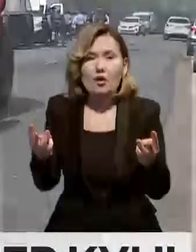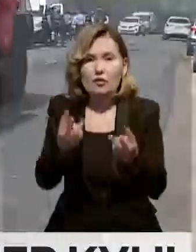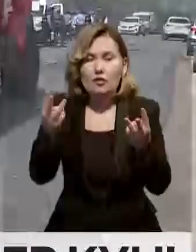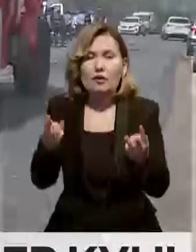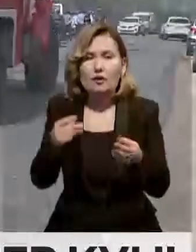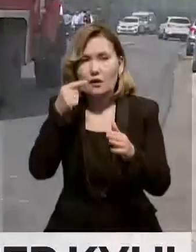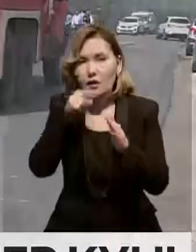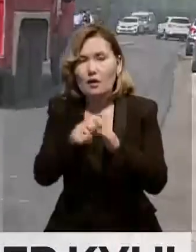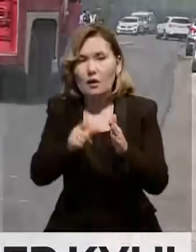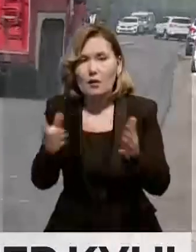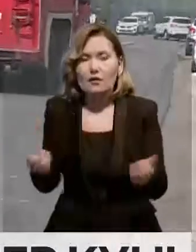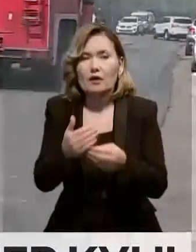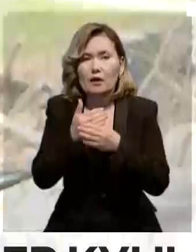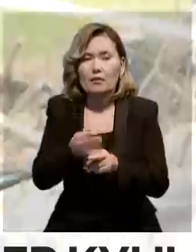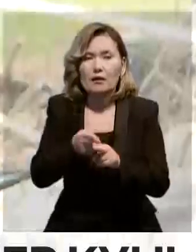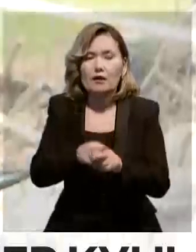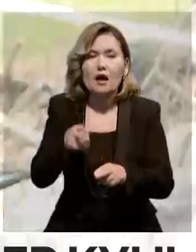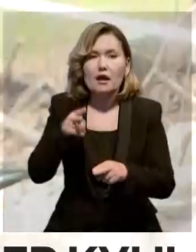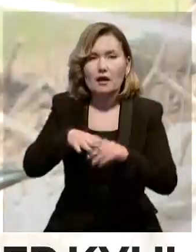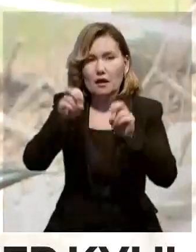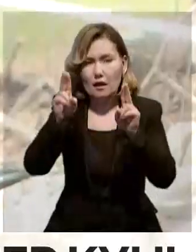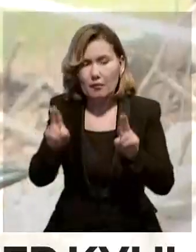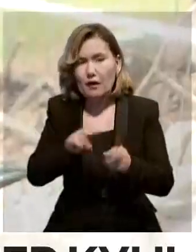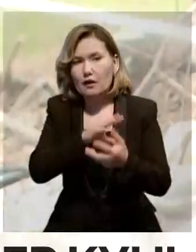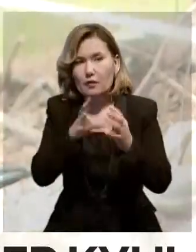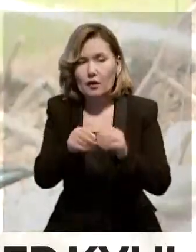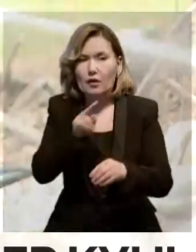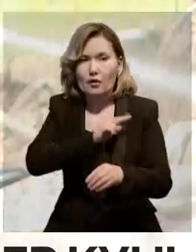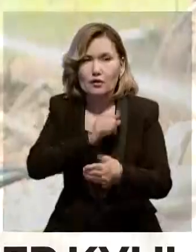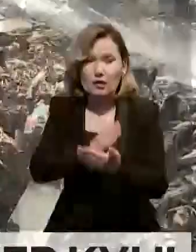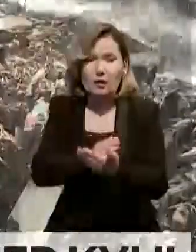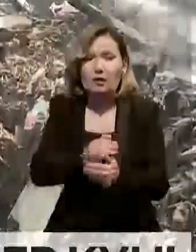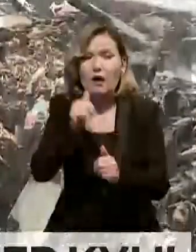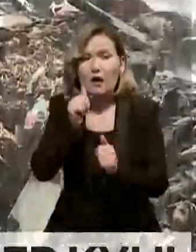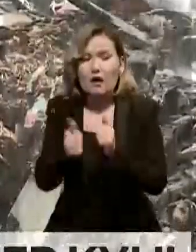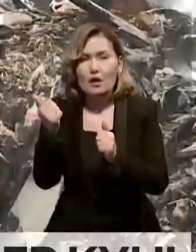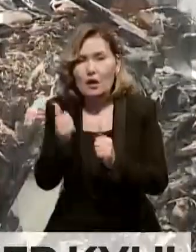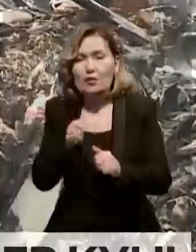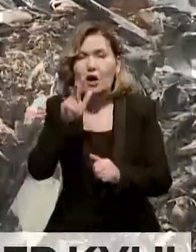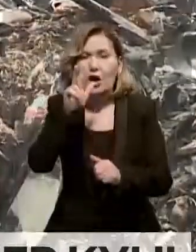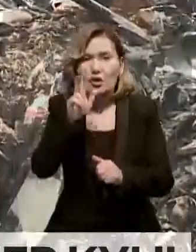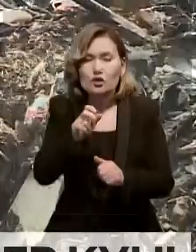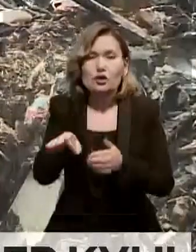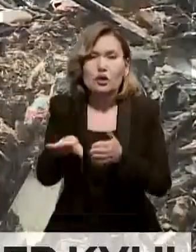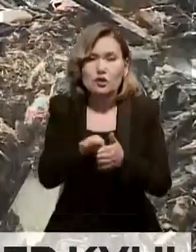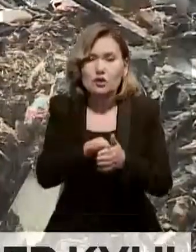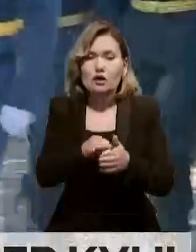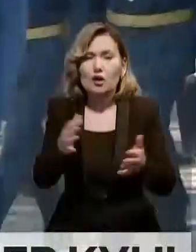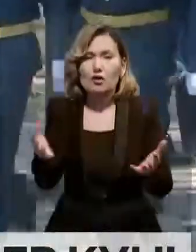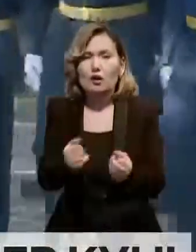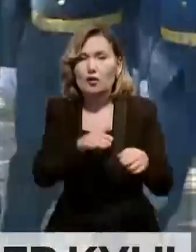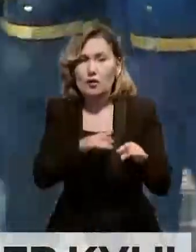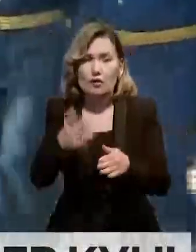Облыста 2 мыңға жуық құтқарушы, 50-ден астам авариялық құтқару бөлімшесі бар. Мамандар аптасына кемі 300-ден астам жедел құтқару жұмыстарына шығып